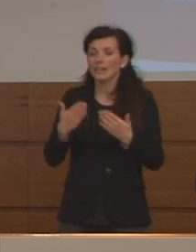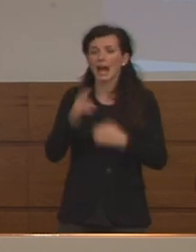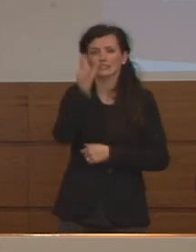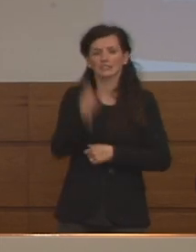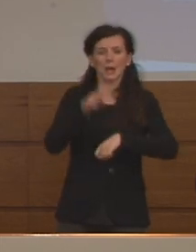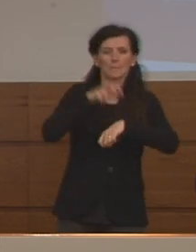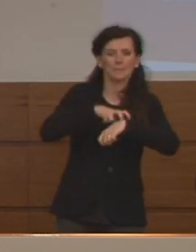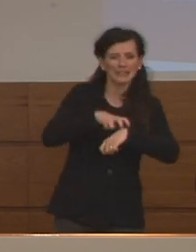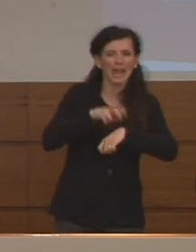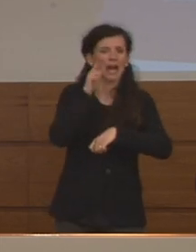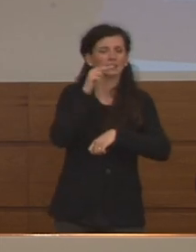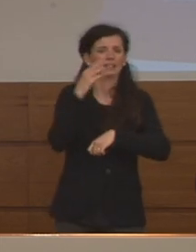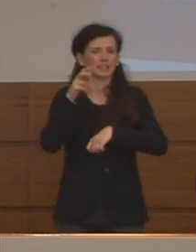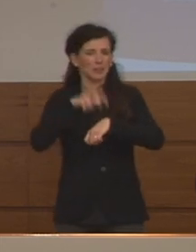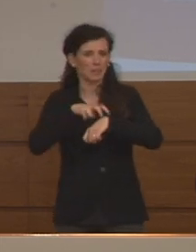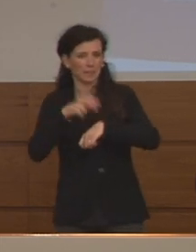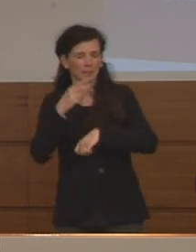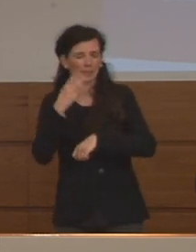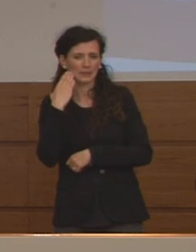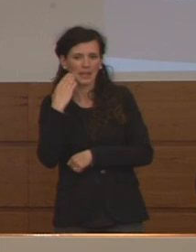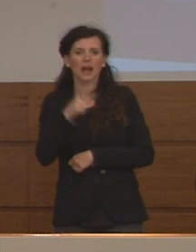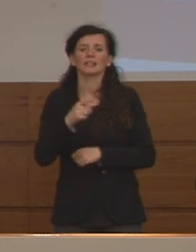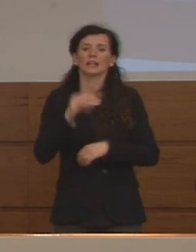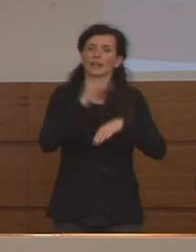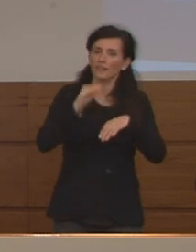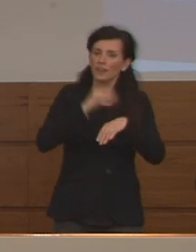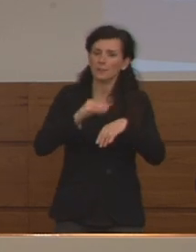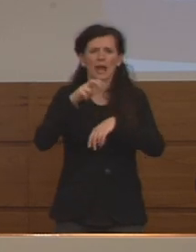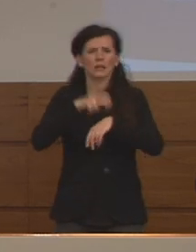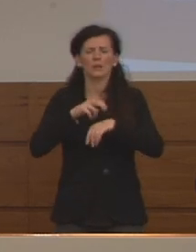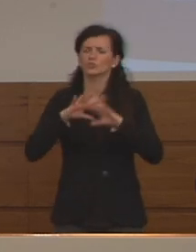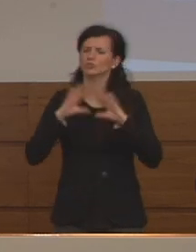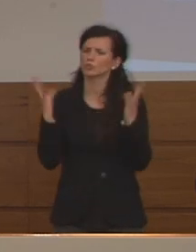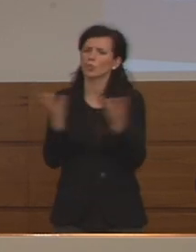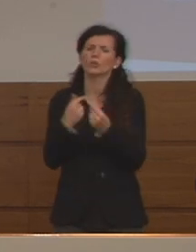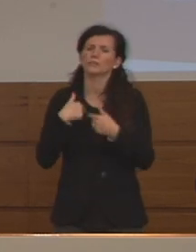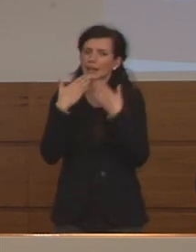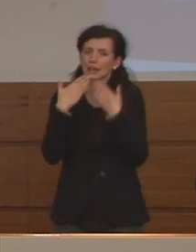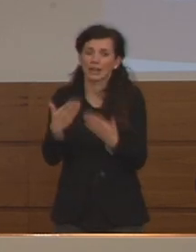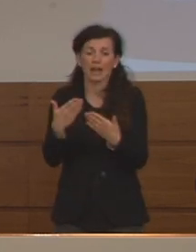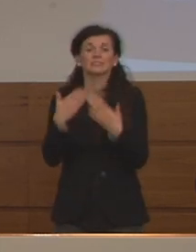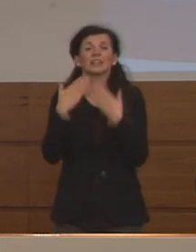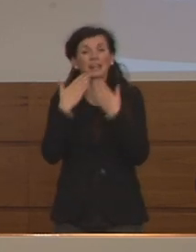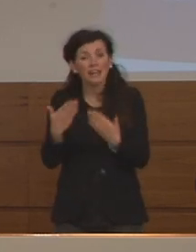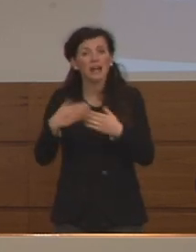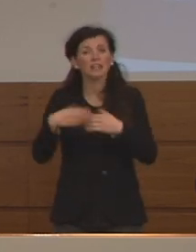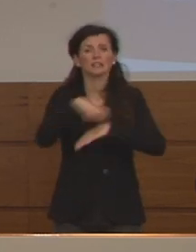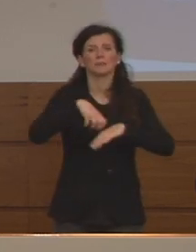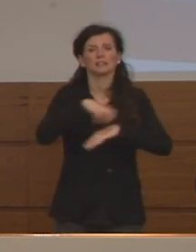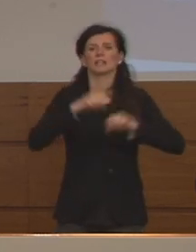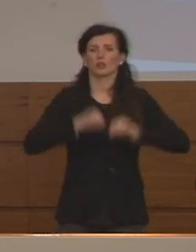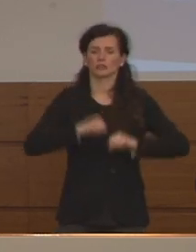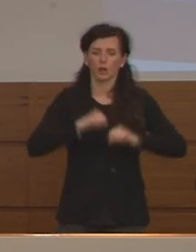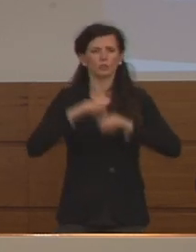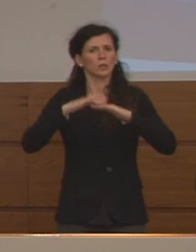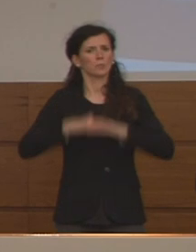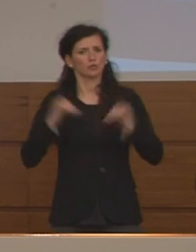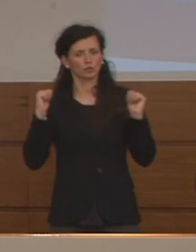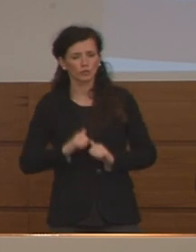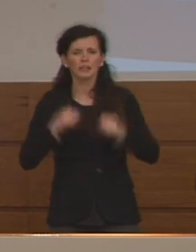pediatri gli infermieri e le infermiere pediatriche per quello che stanno facendo permettetemi di ringraziare moltissimo anche il ministero della salute la protezione civile